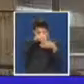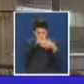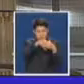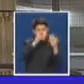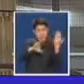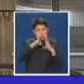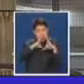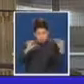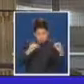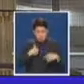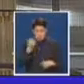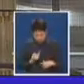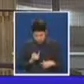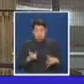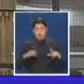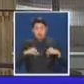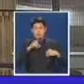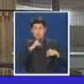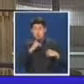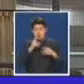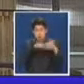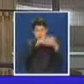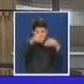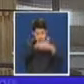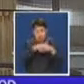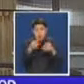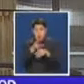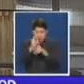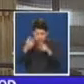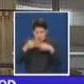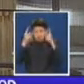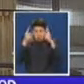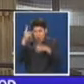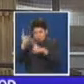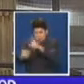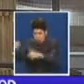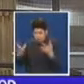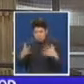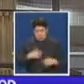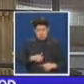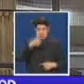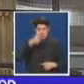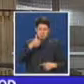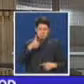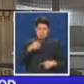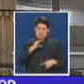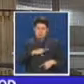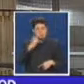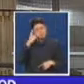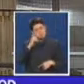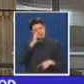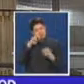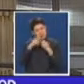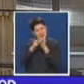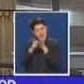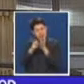มยอมดีกว่าไปเลือกตั้งยิงกันระเบิดนองเลือดแล้วผมชนะผมบอกอย่างนี้ผมก็ไม่คิดว่าได้แก้ปัญห